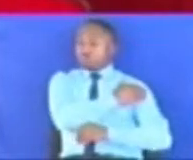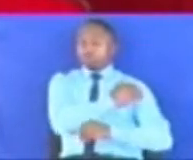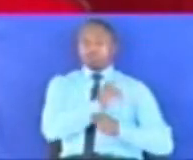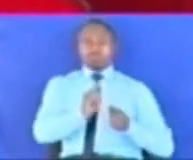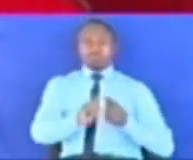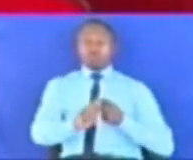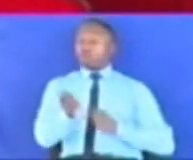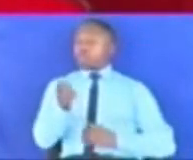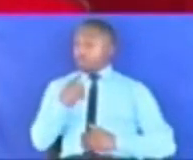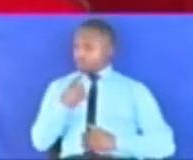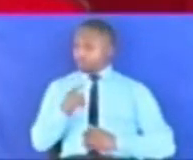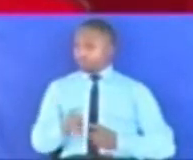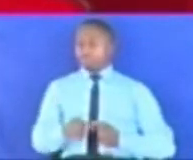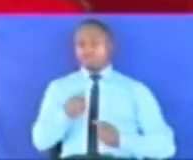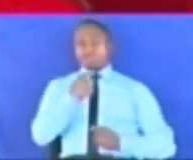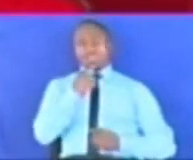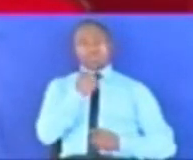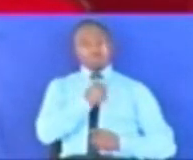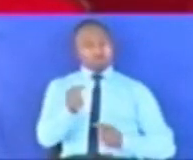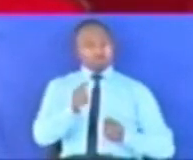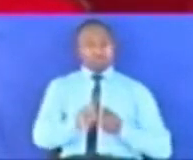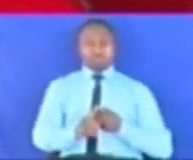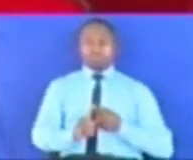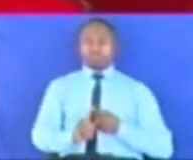Lakini nasema hivi Mheshimiwa Naibu Spika,